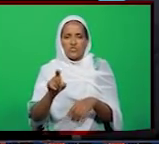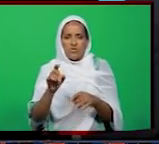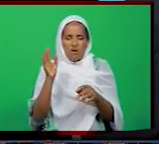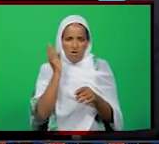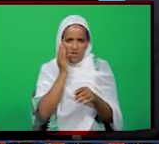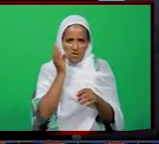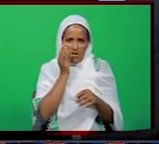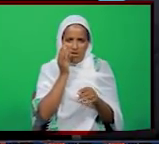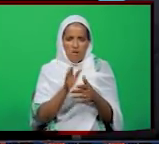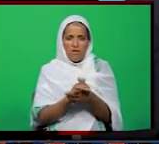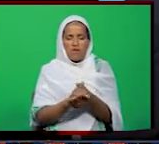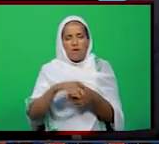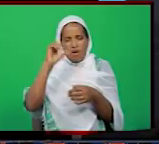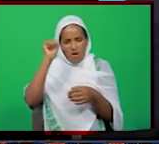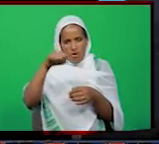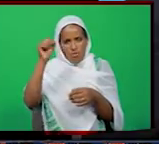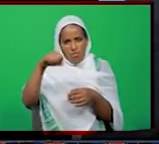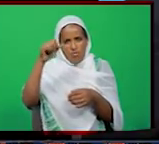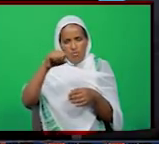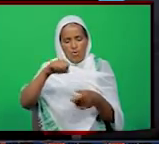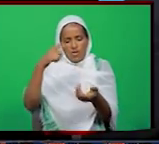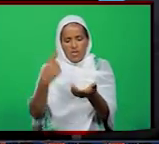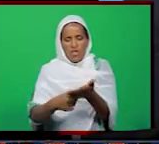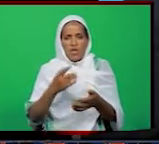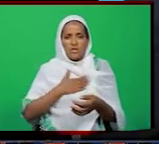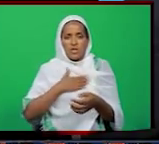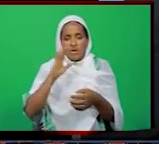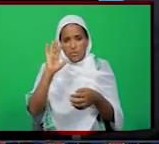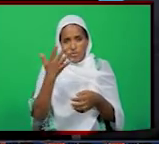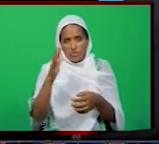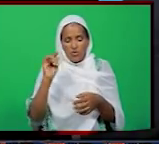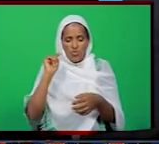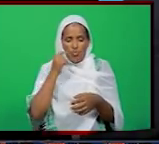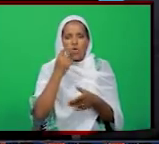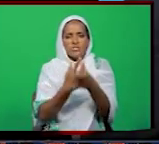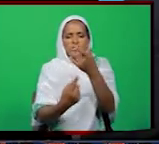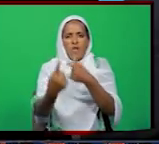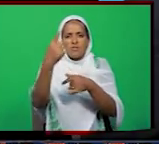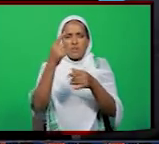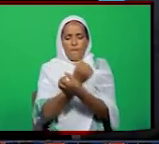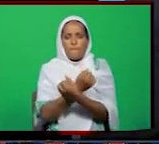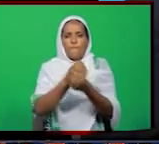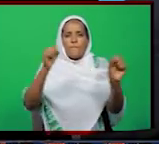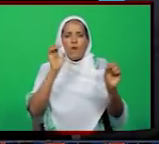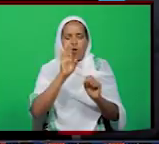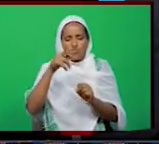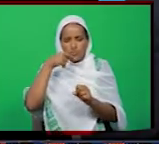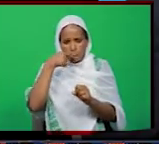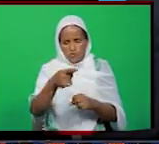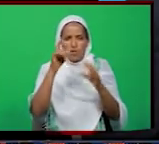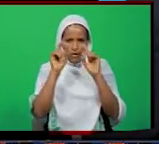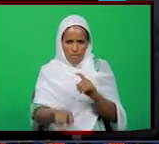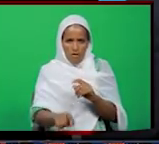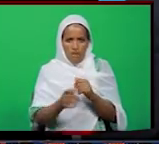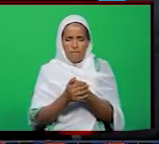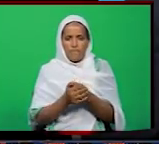ሐና? አዎ ይሄን እንደሚመስለኝ እንኳን ስላሴ ማሩሽ ማለት ይገባል